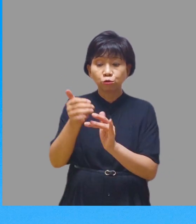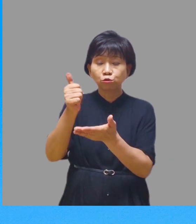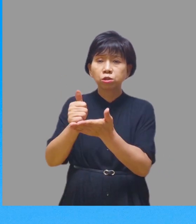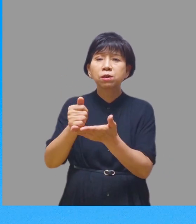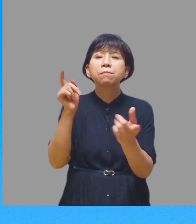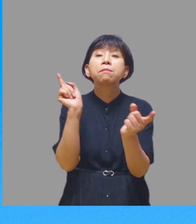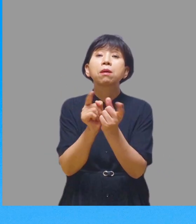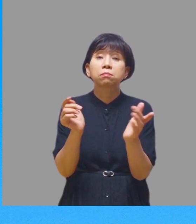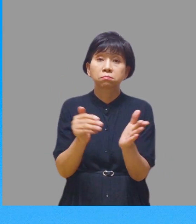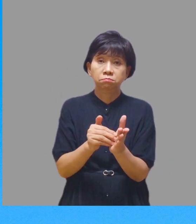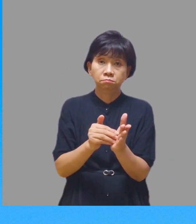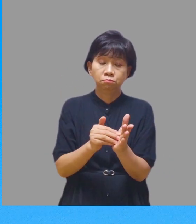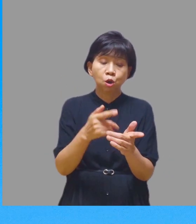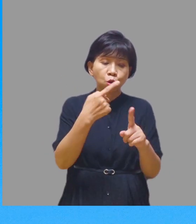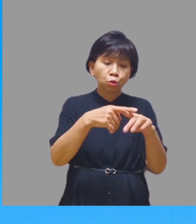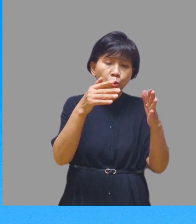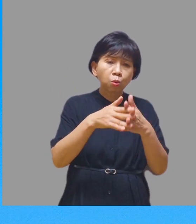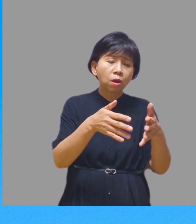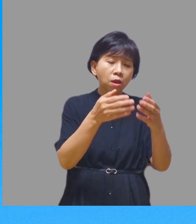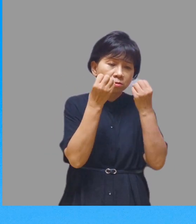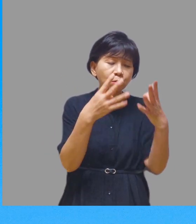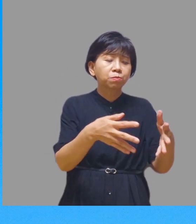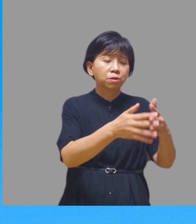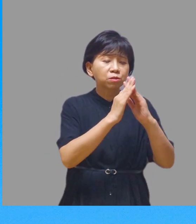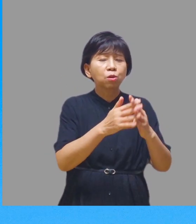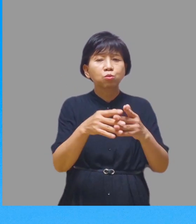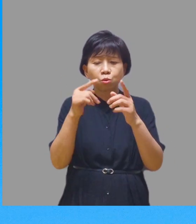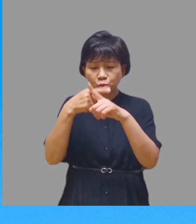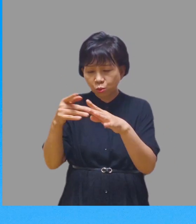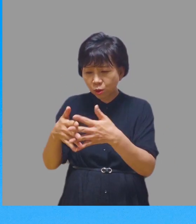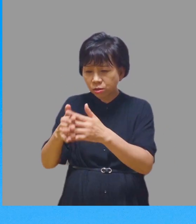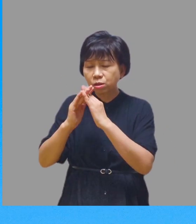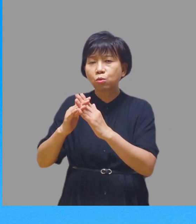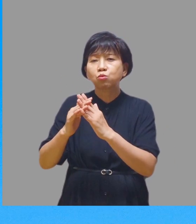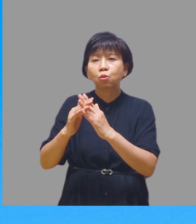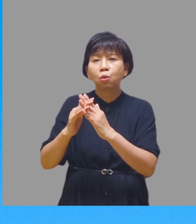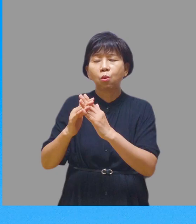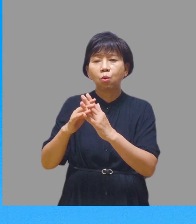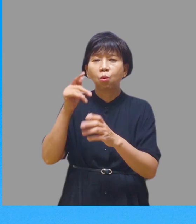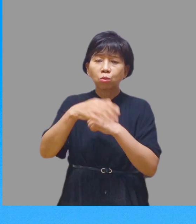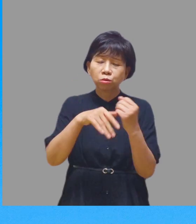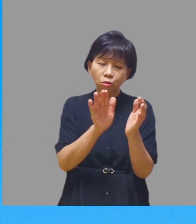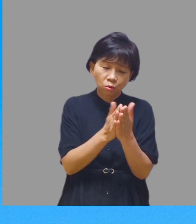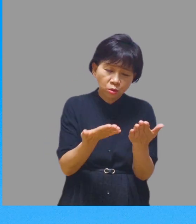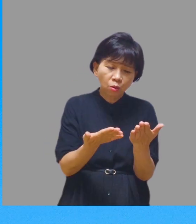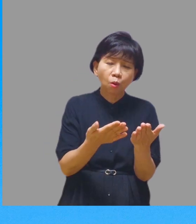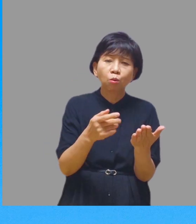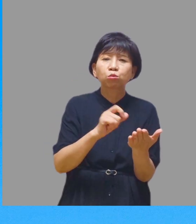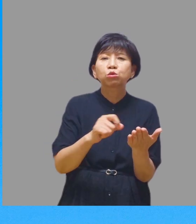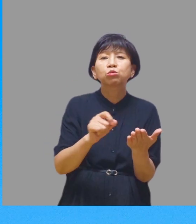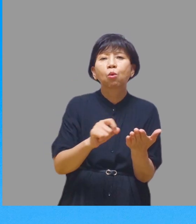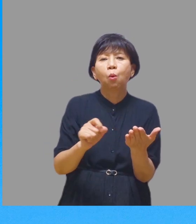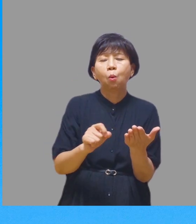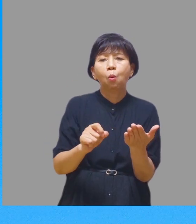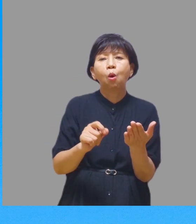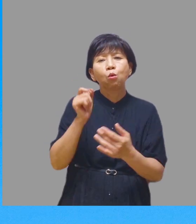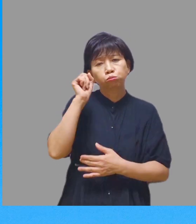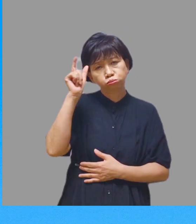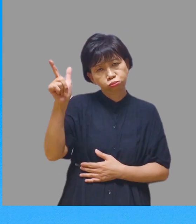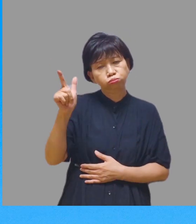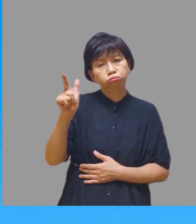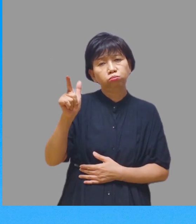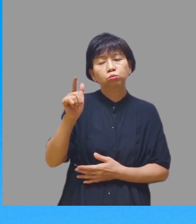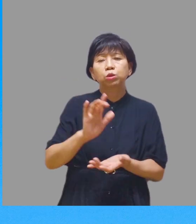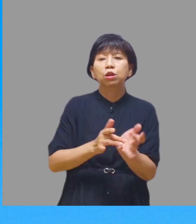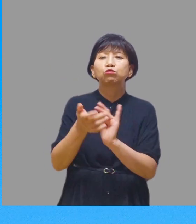만났어요. 수많은 교회를 세웠잖아요. 성경의 많은 부분을 기록한 위대한 사도가 맞습니다. 그러나 이렇게 말하는 거죠. 나는